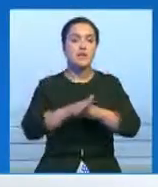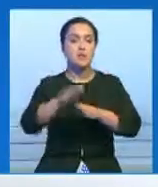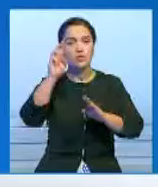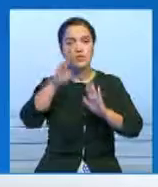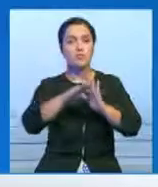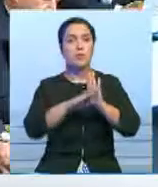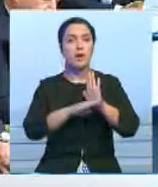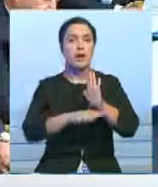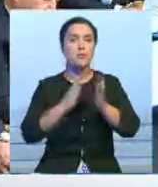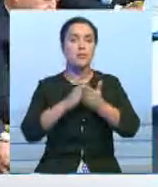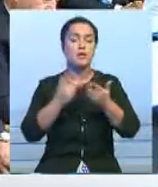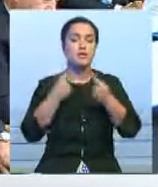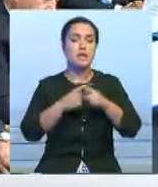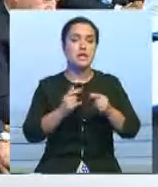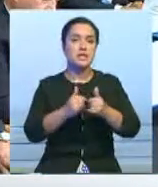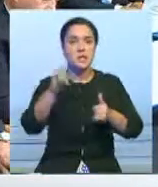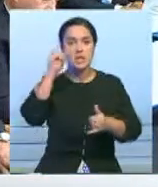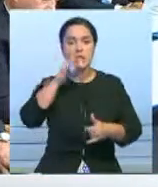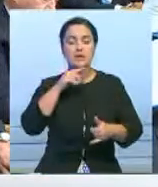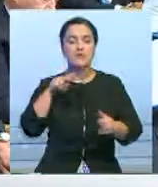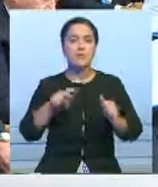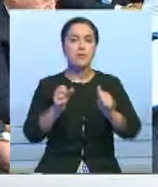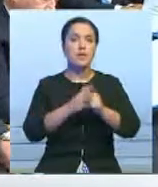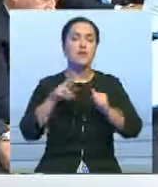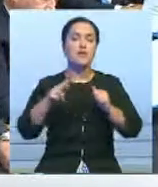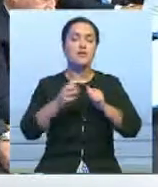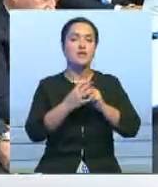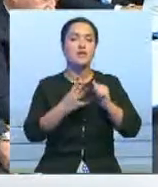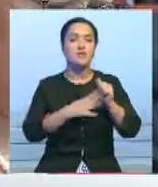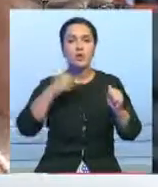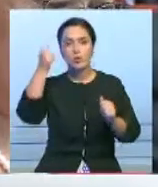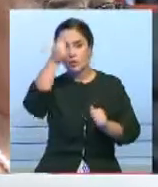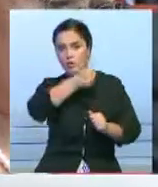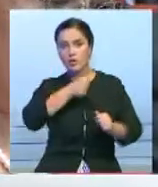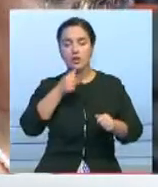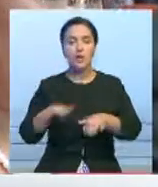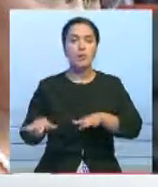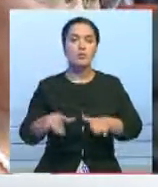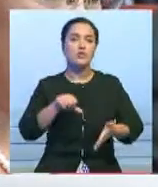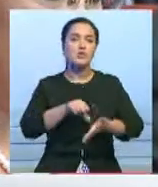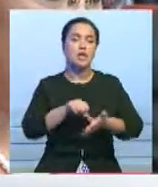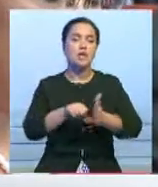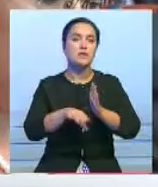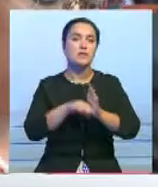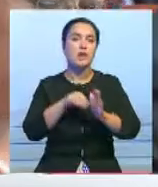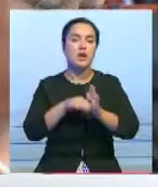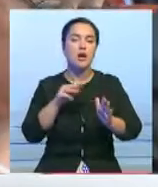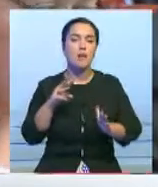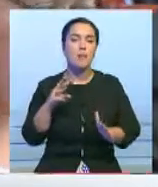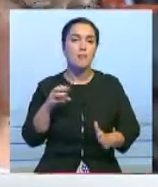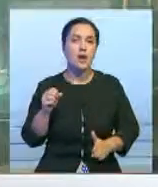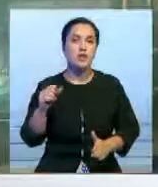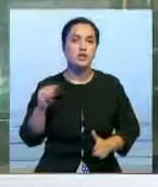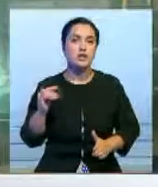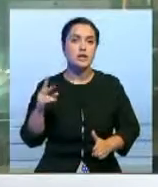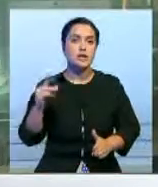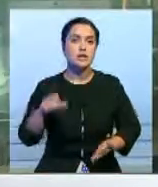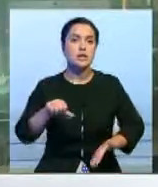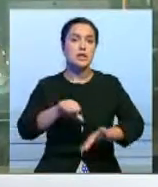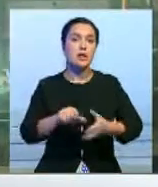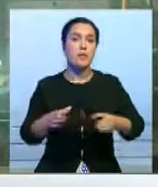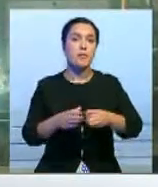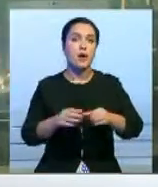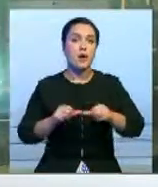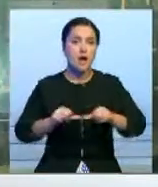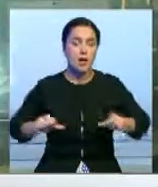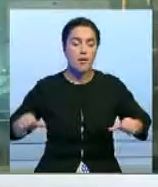госпрограммы индустриально-инновационного развития Казахстана на 2015-2019 годы. В мероприятии участвовали депутаты Мажилиса, члены партийной комиссии